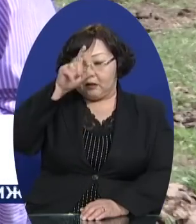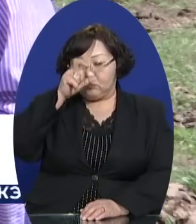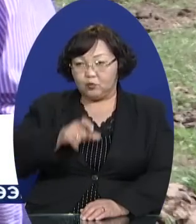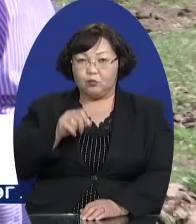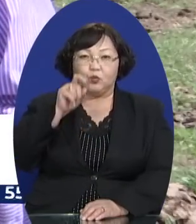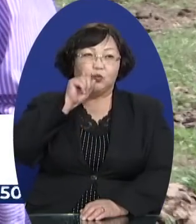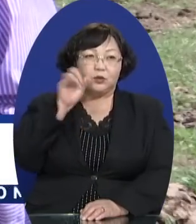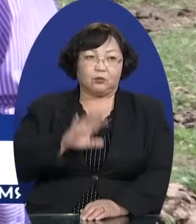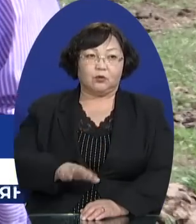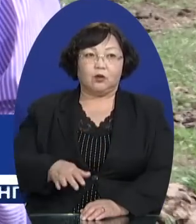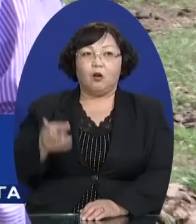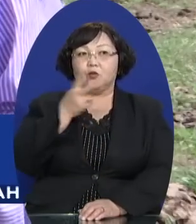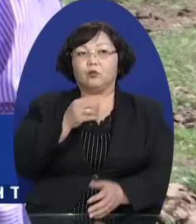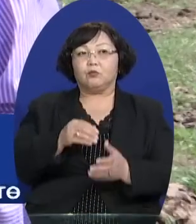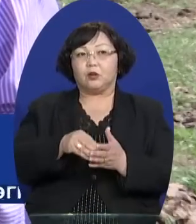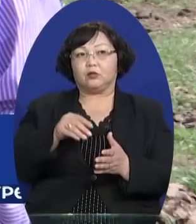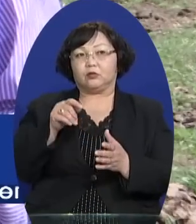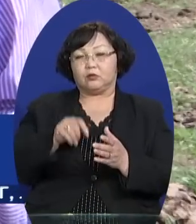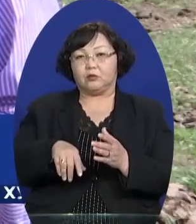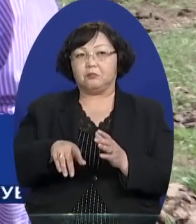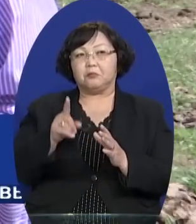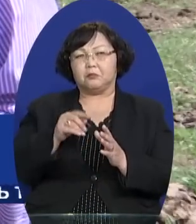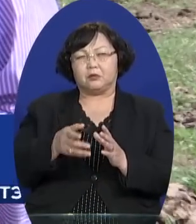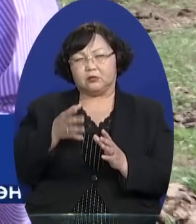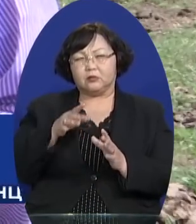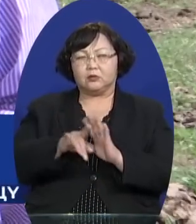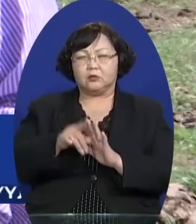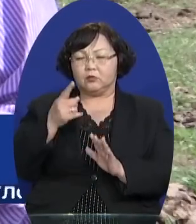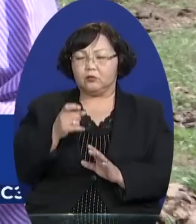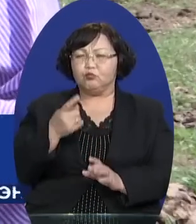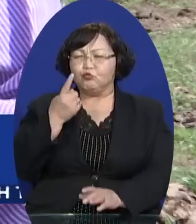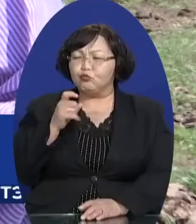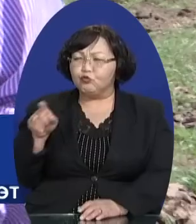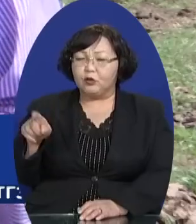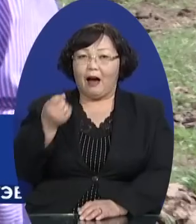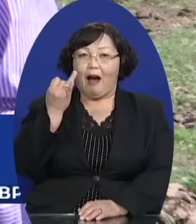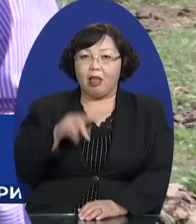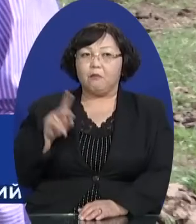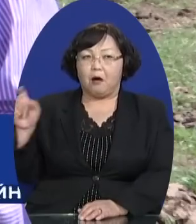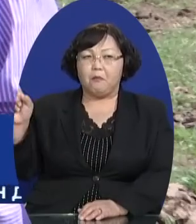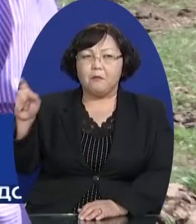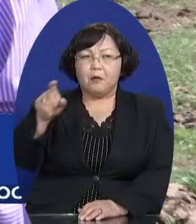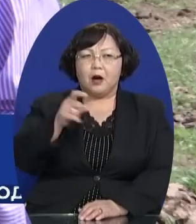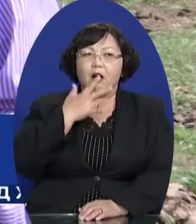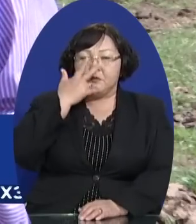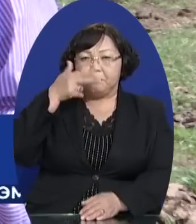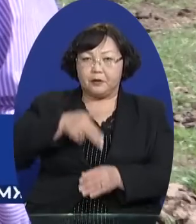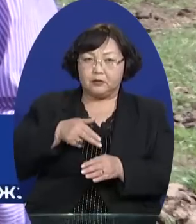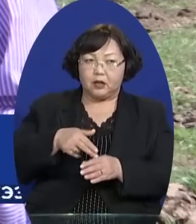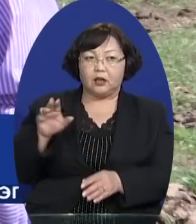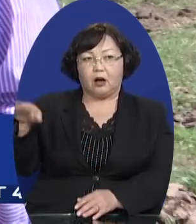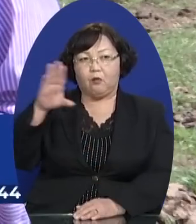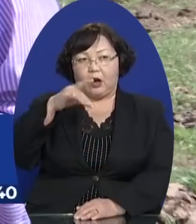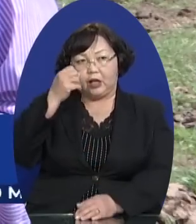малч бол нэг дор байхгүй. Айл айл очиод тарин тэр хоорондох бензин явах хөлс гээл одоо маш их зардал гардаг. Тэгэл ажиллах хүний